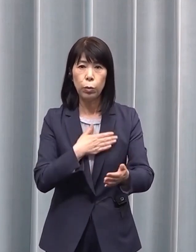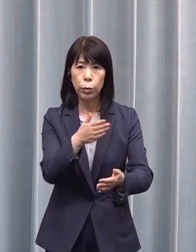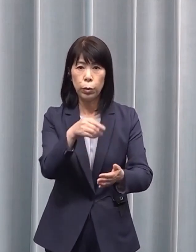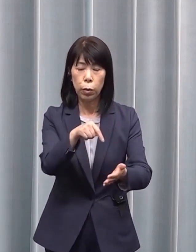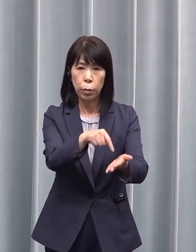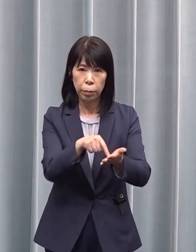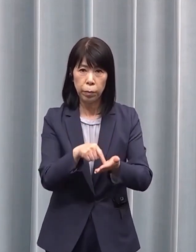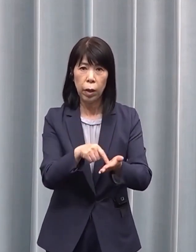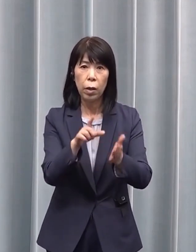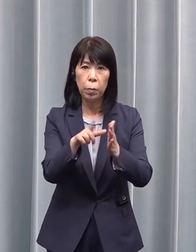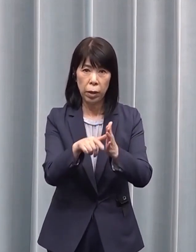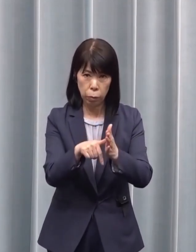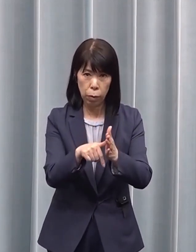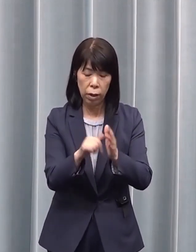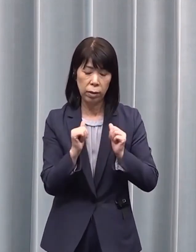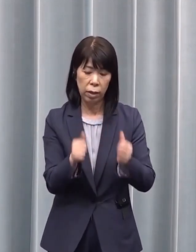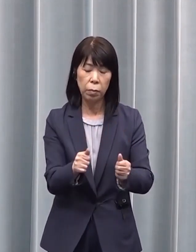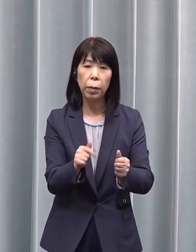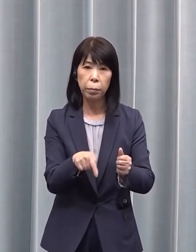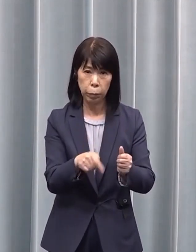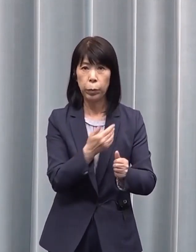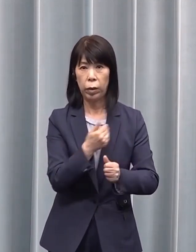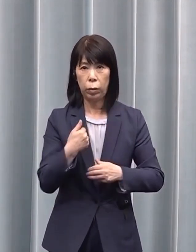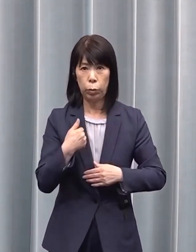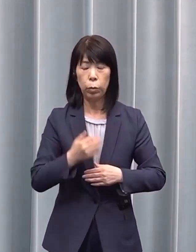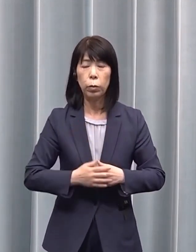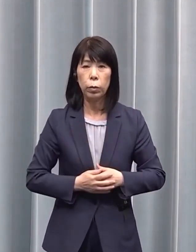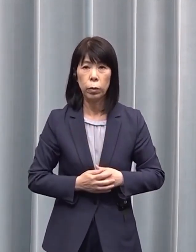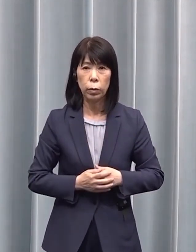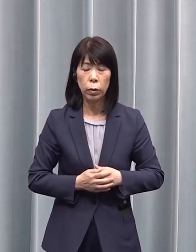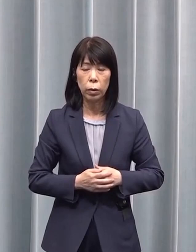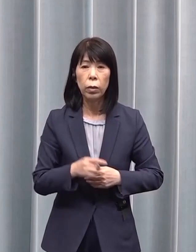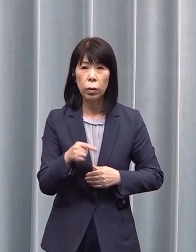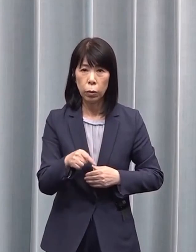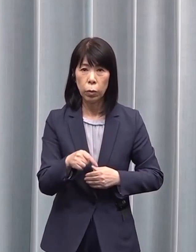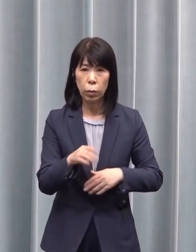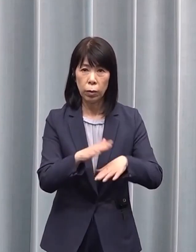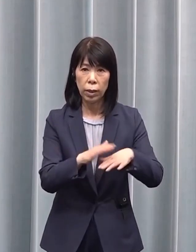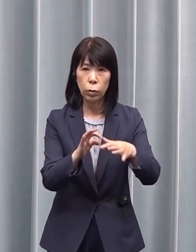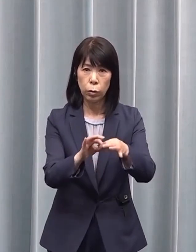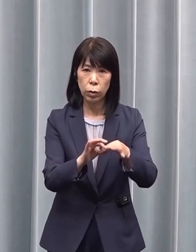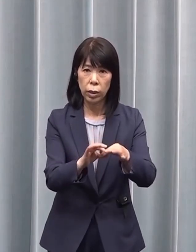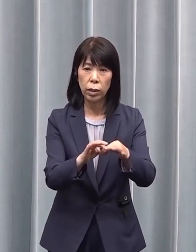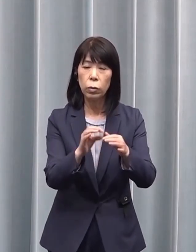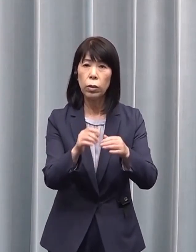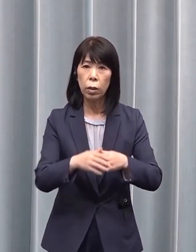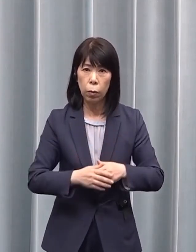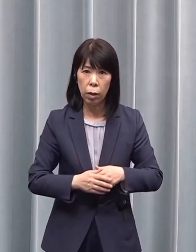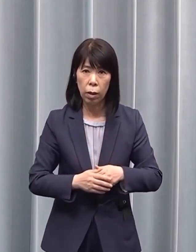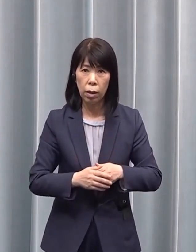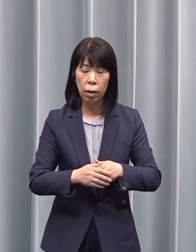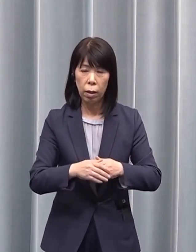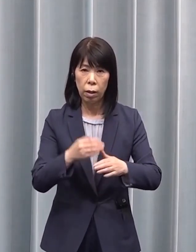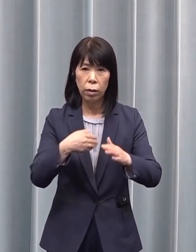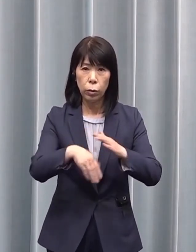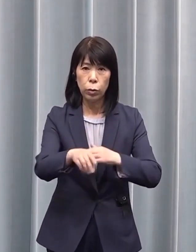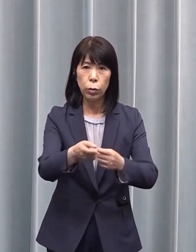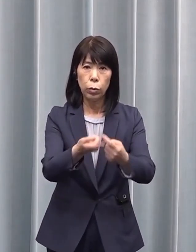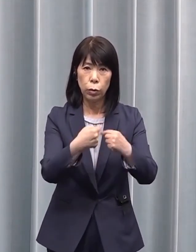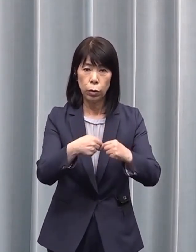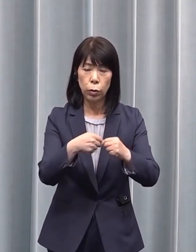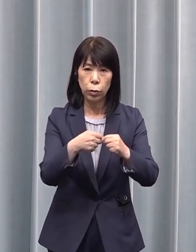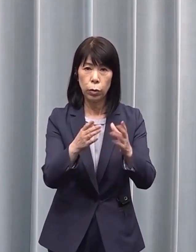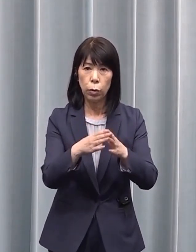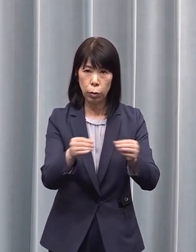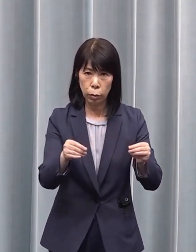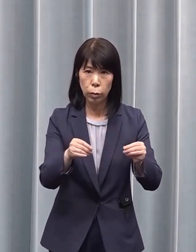ることも可能であります。加えて難民認定手続きについては、その他の出入国在留管理行政上